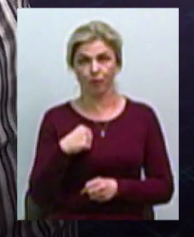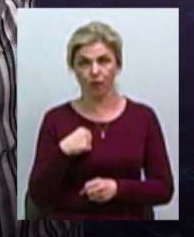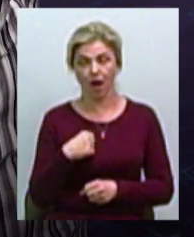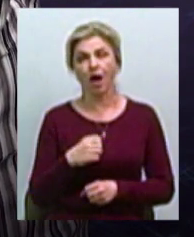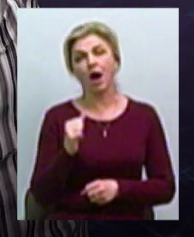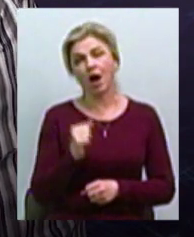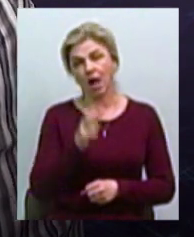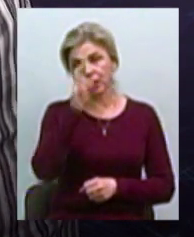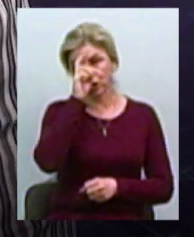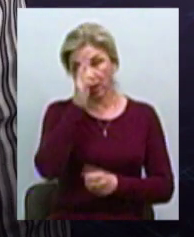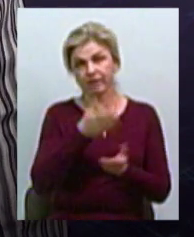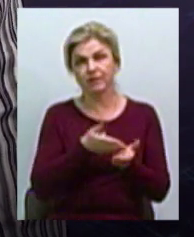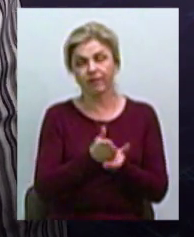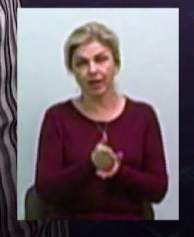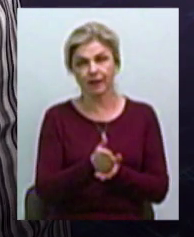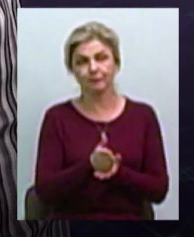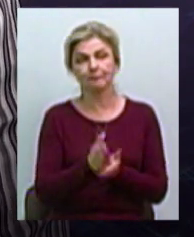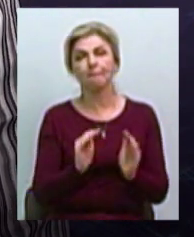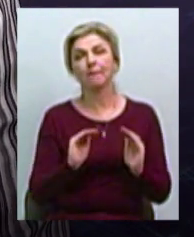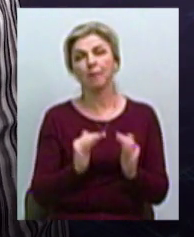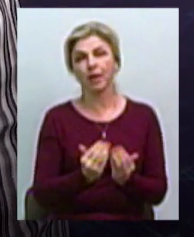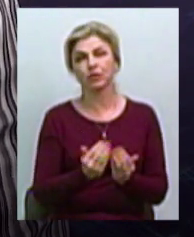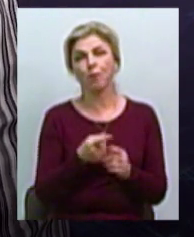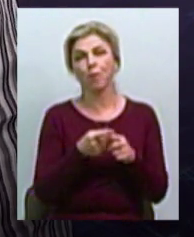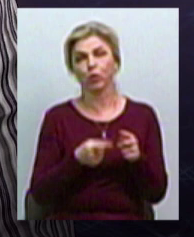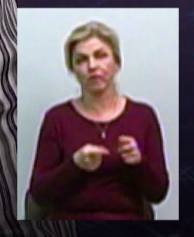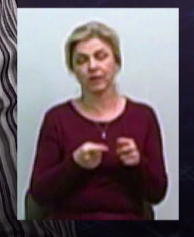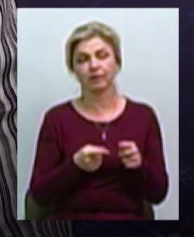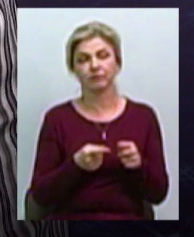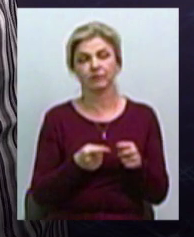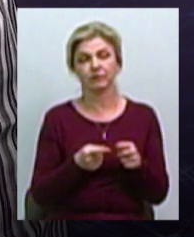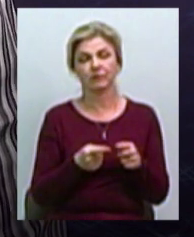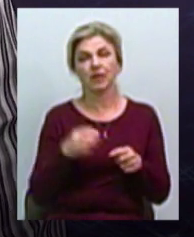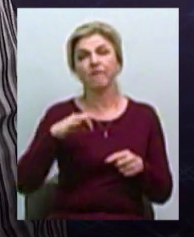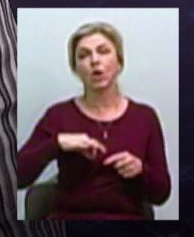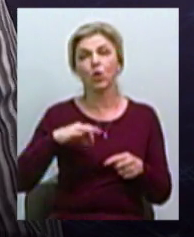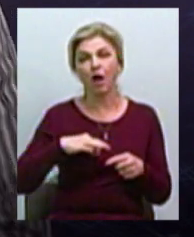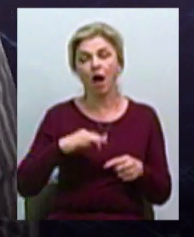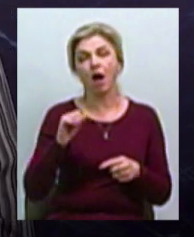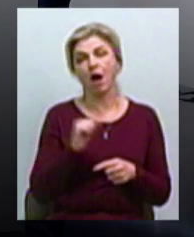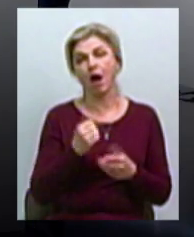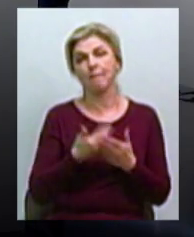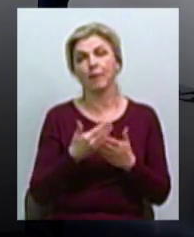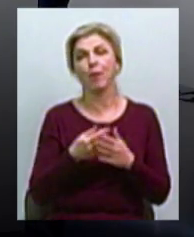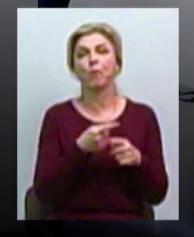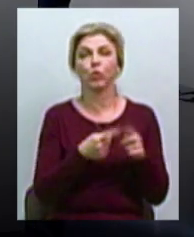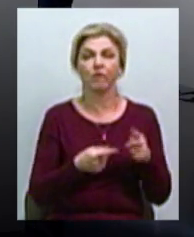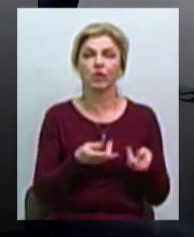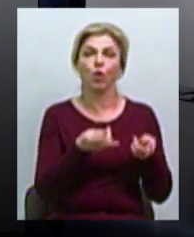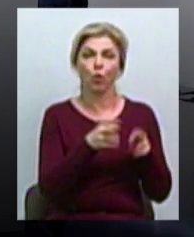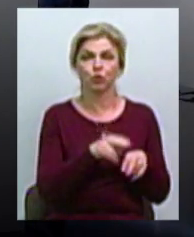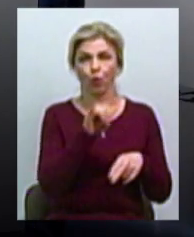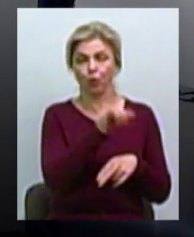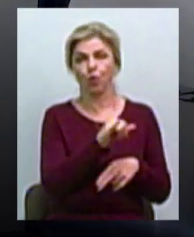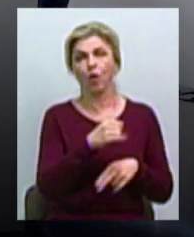в державній сфері менше десь половини використовується, а десь половина залишається у